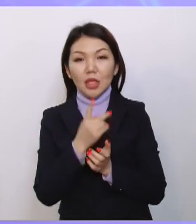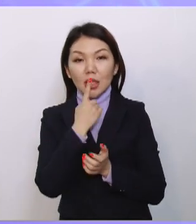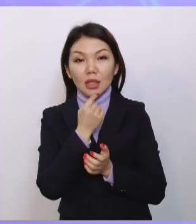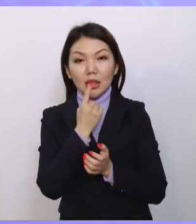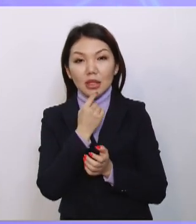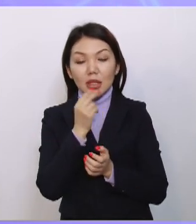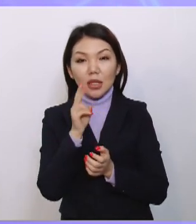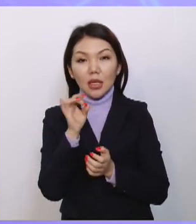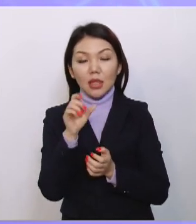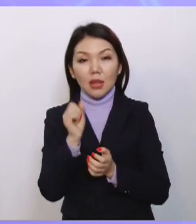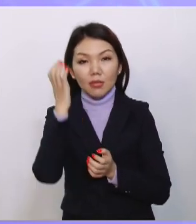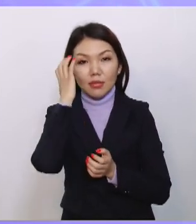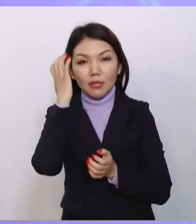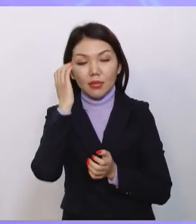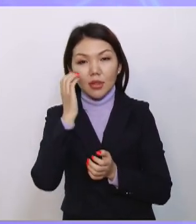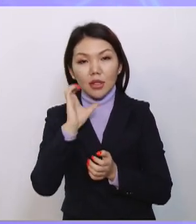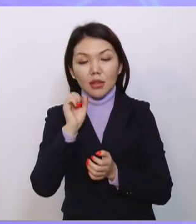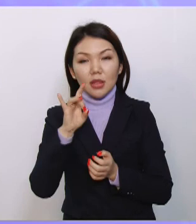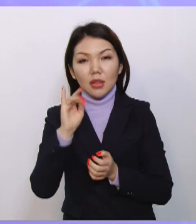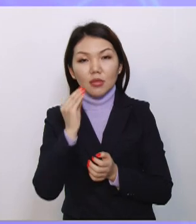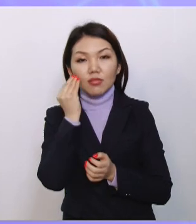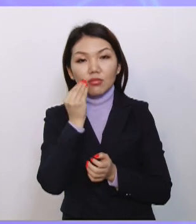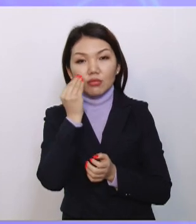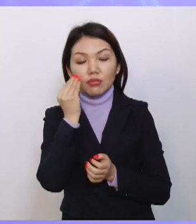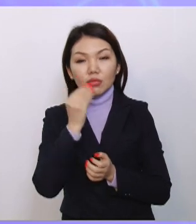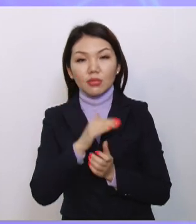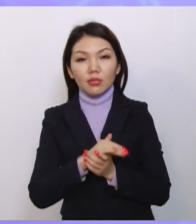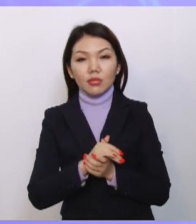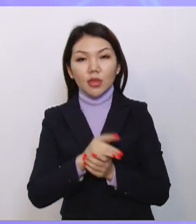Кызыл, кара, сары, жашыл.